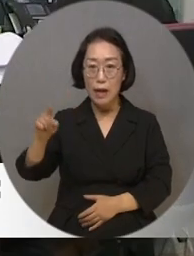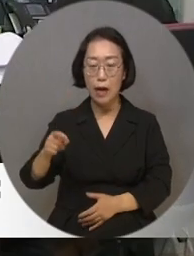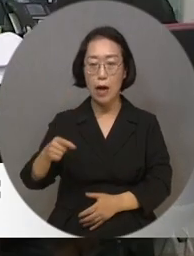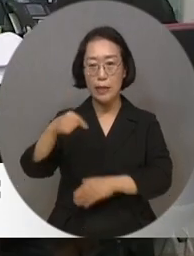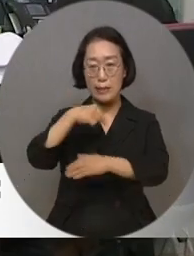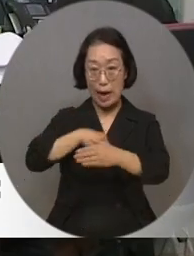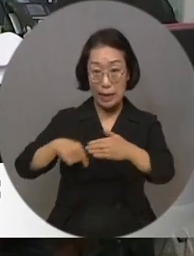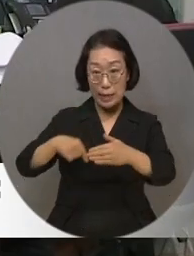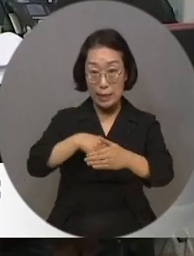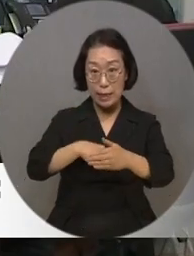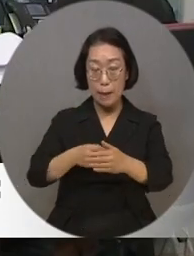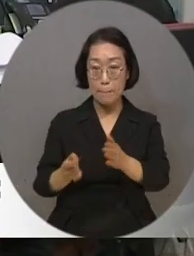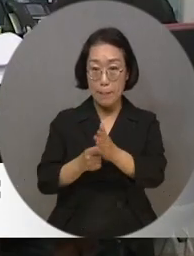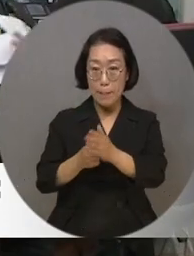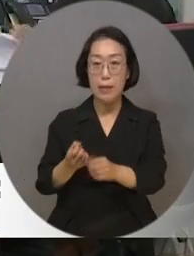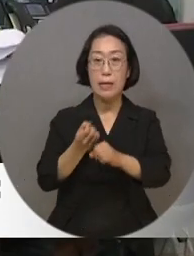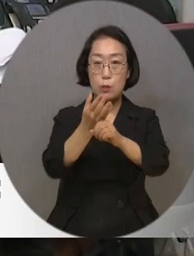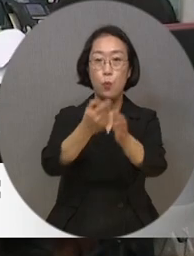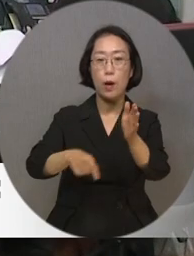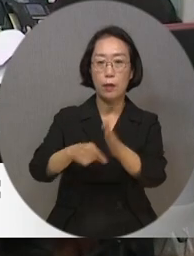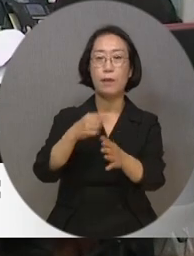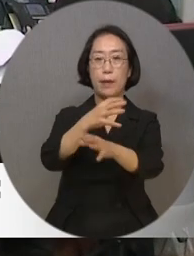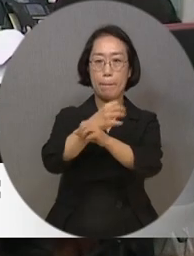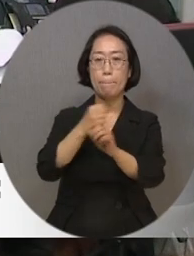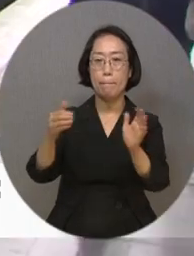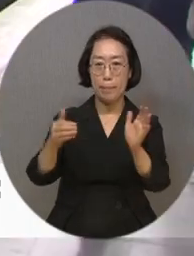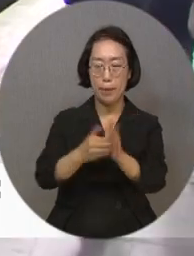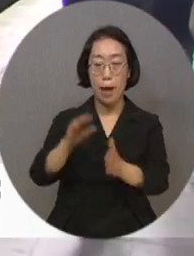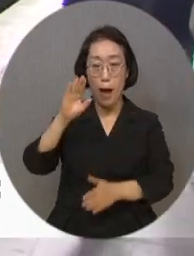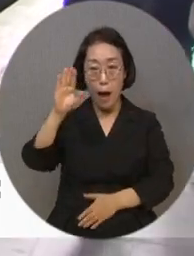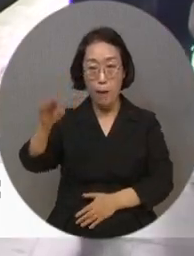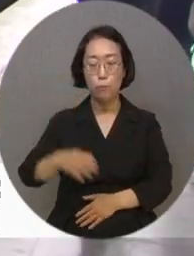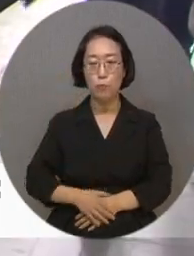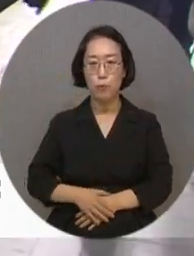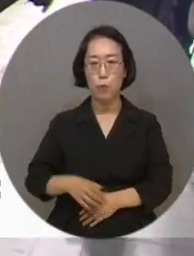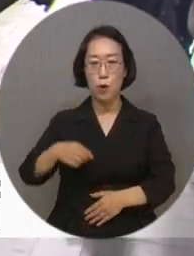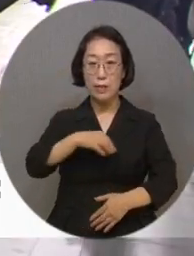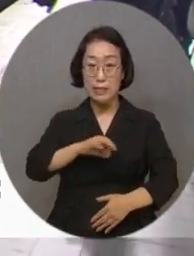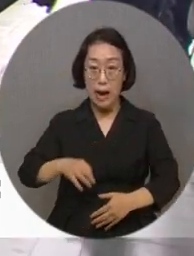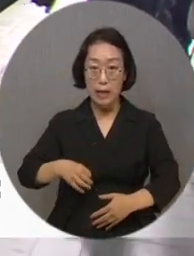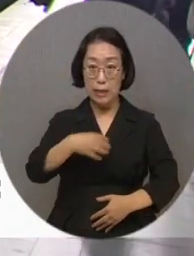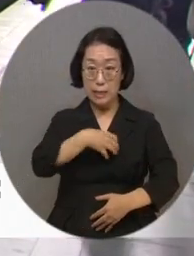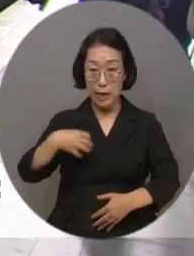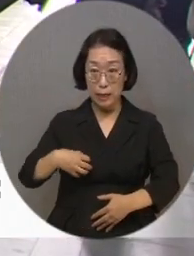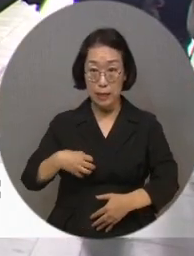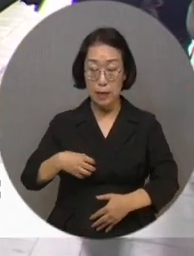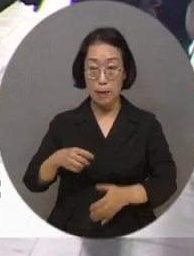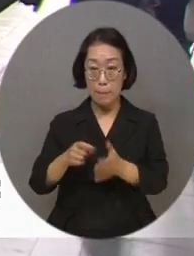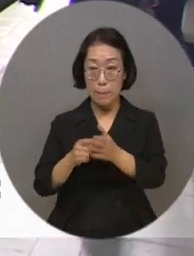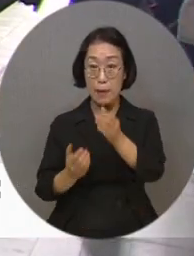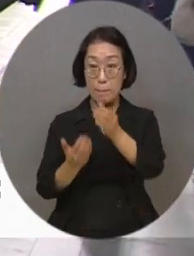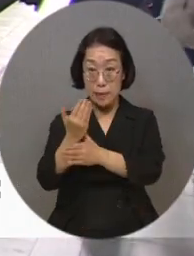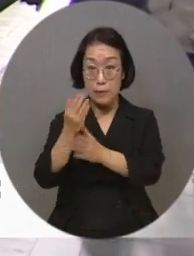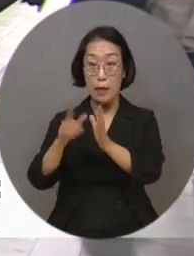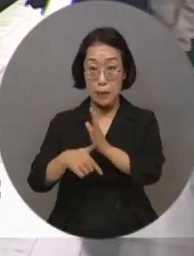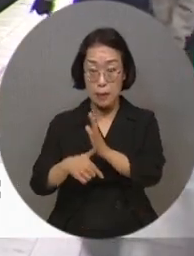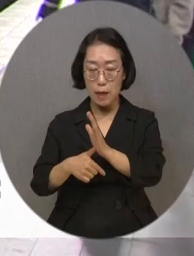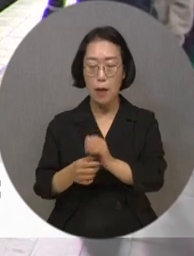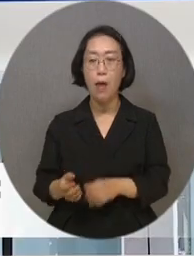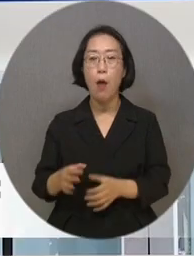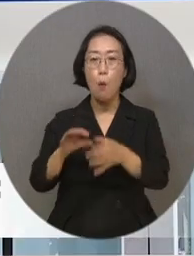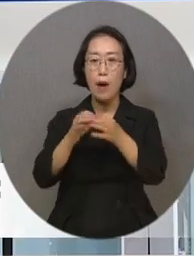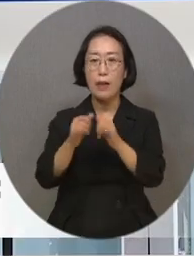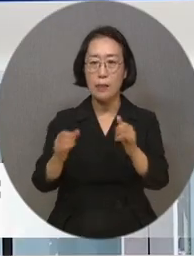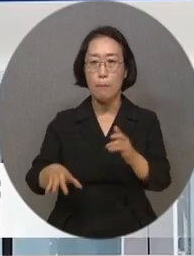위한 업무협약을 체결했습니다. 이에 따라 앞으로 장기 이송 관련 긴급 상황이 발생하면 관계자가 우선